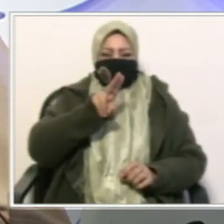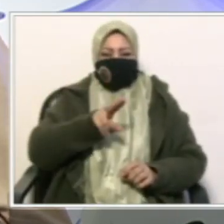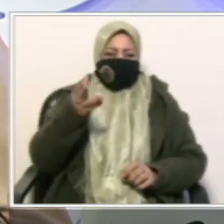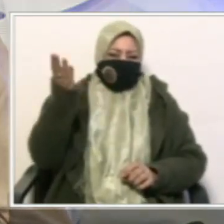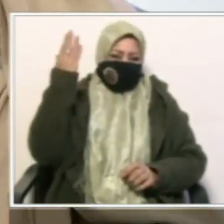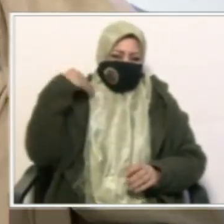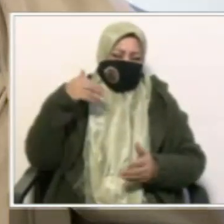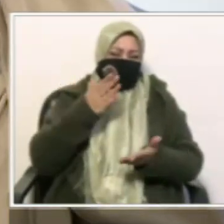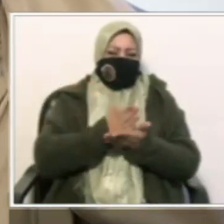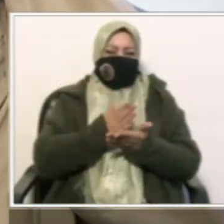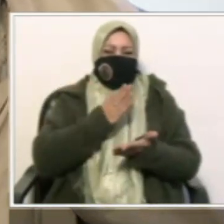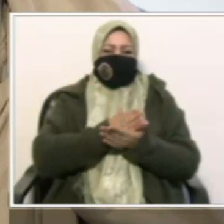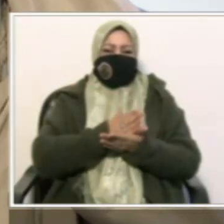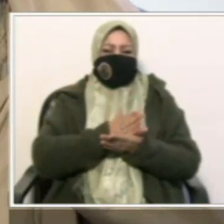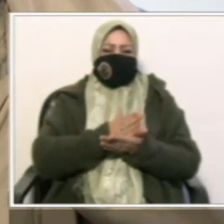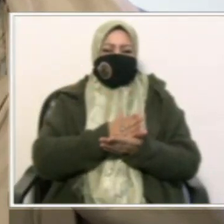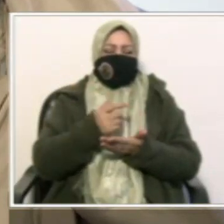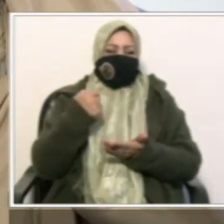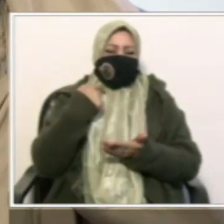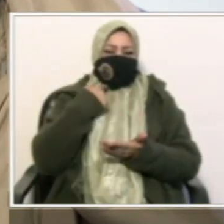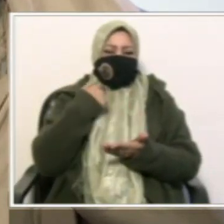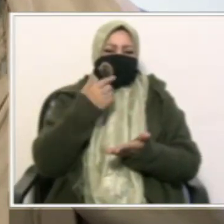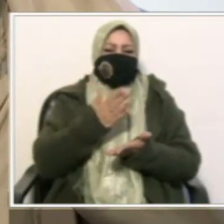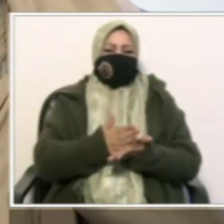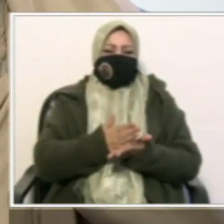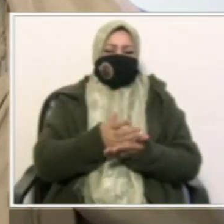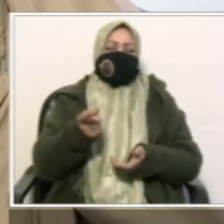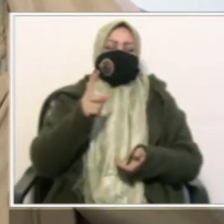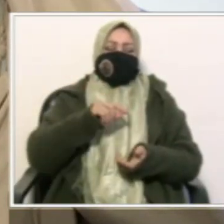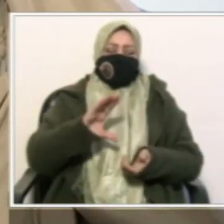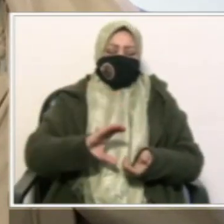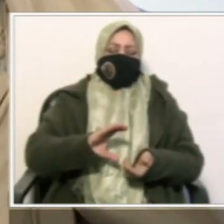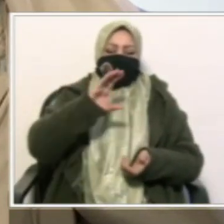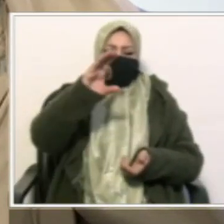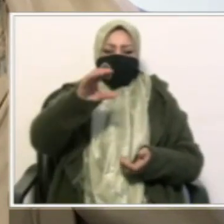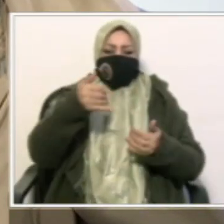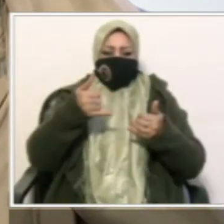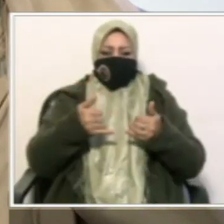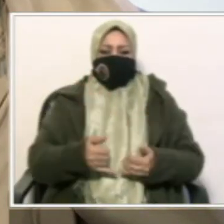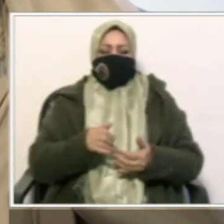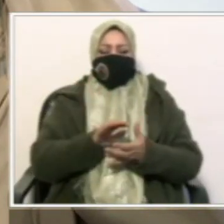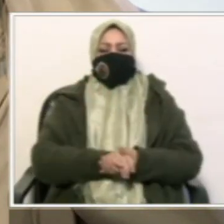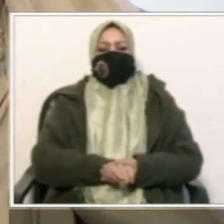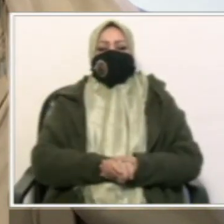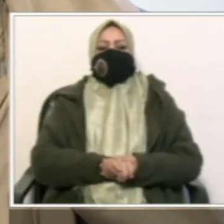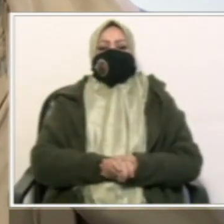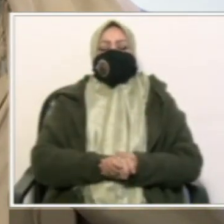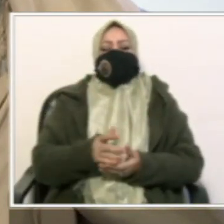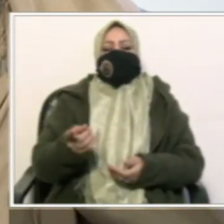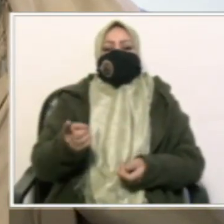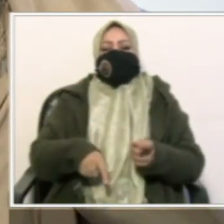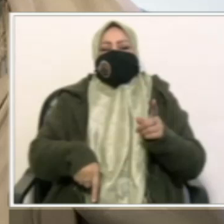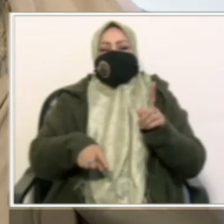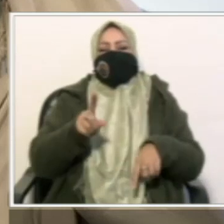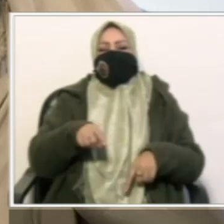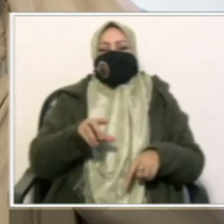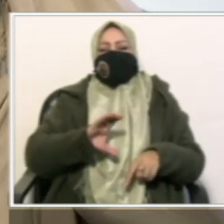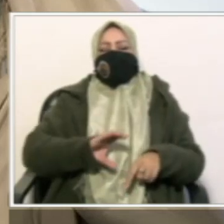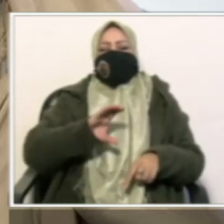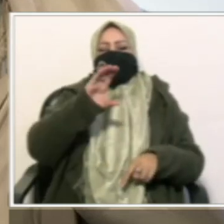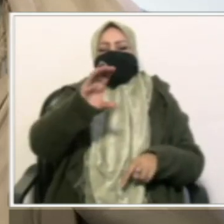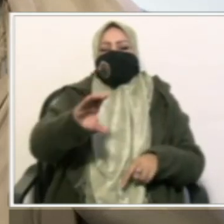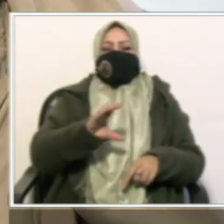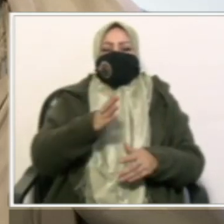اللقاء الماضي الحلقة الماضية بقي لنا بعض الأجوبة التي لم نستكملها.